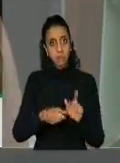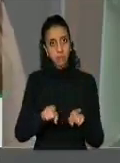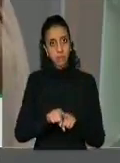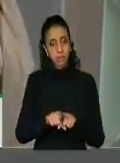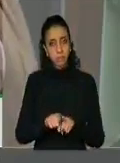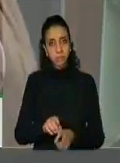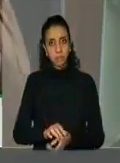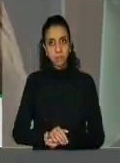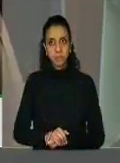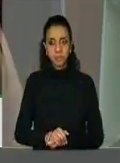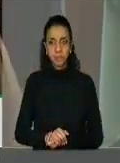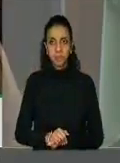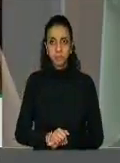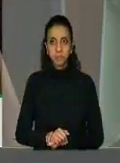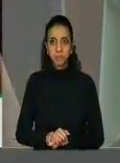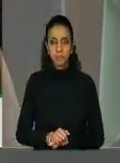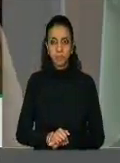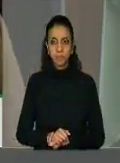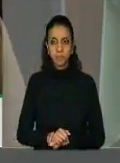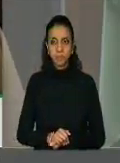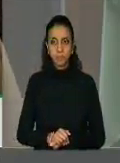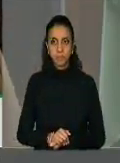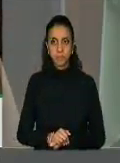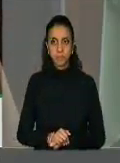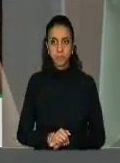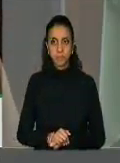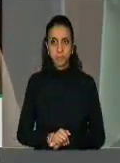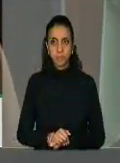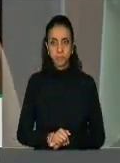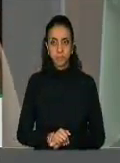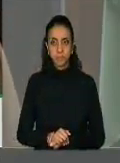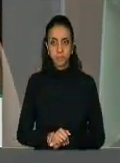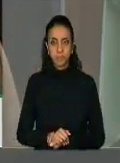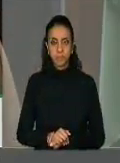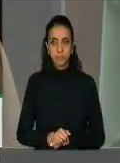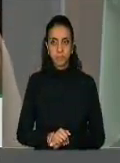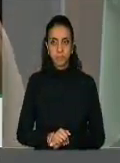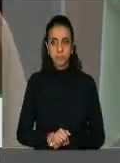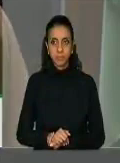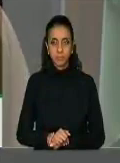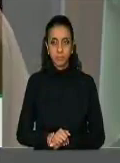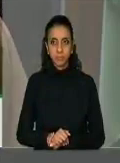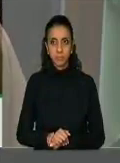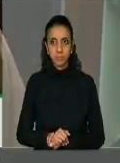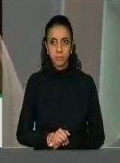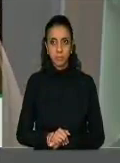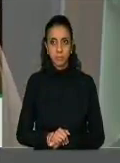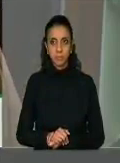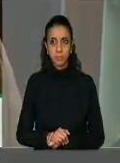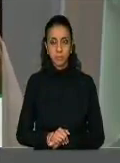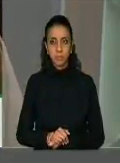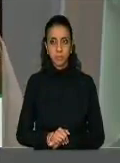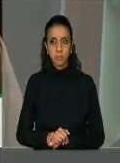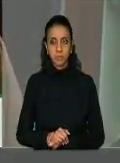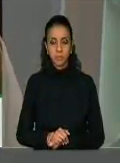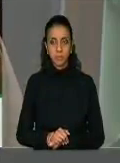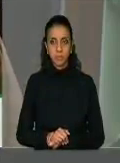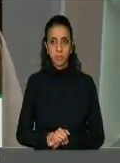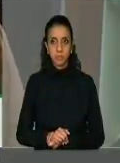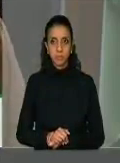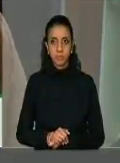إخواني أعزائي المسلمين المقيمين في البرازيل الذين تعيشون في